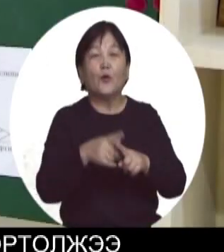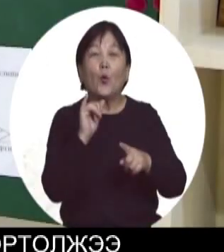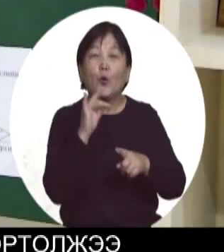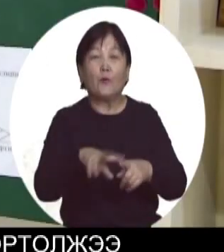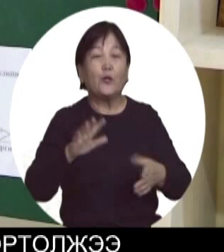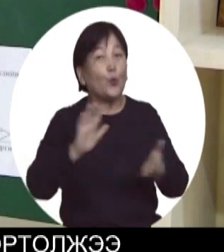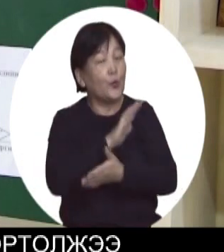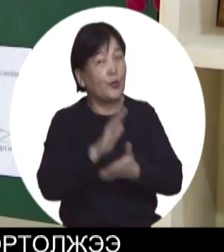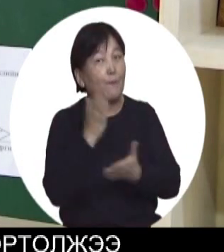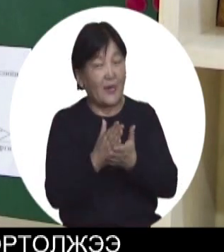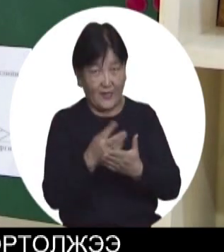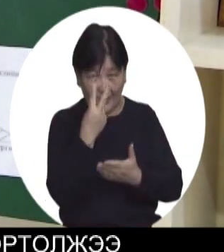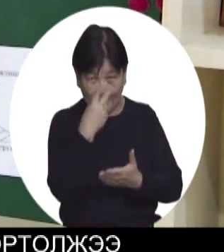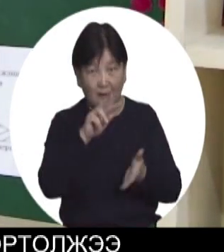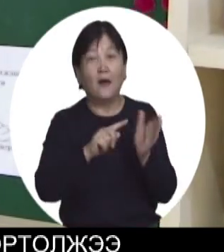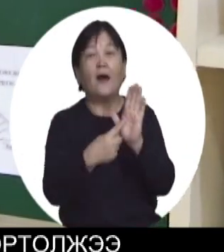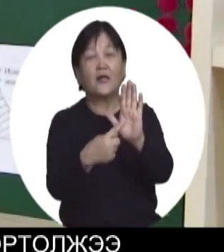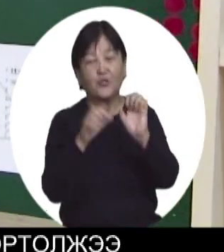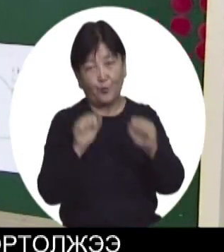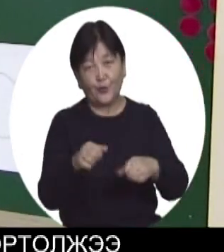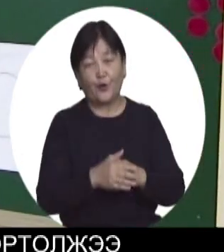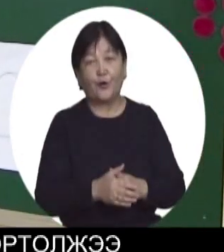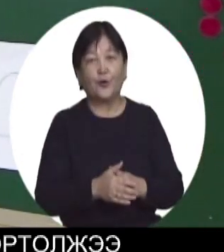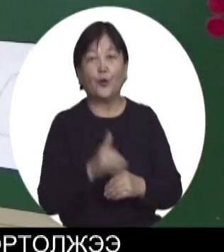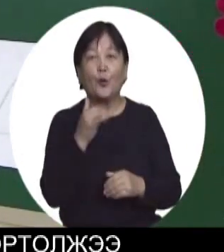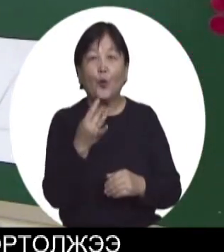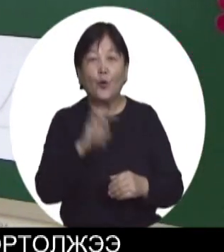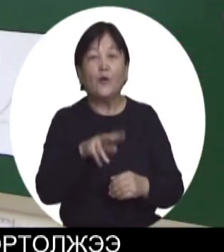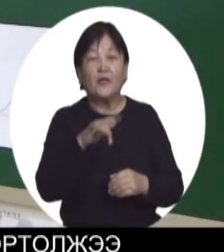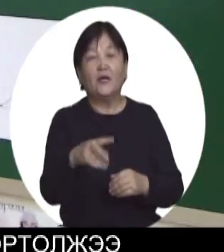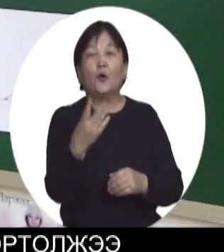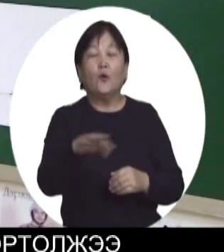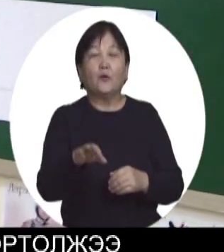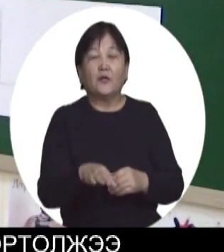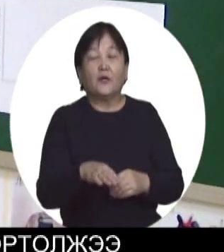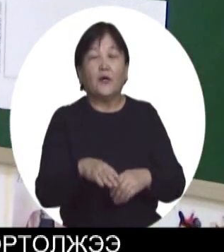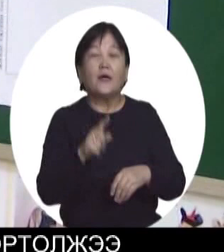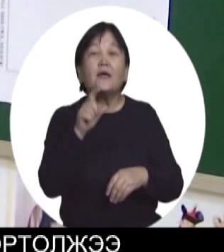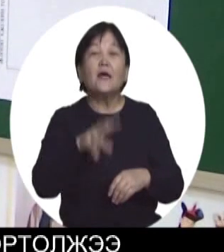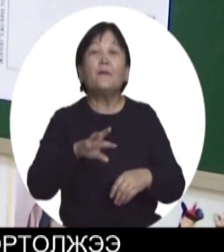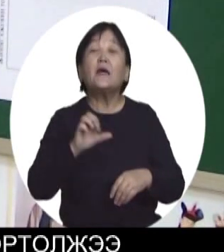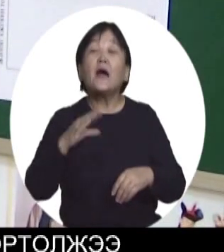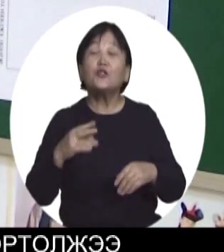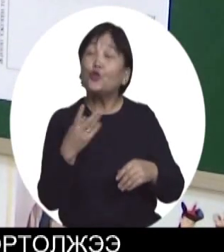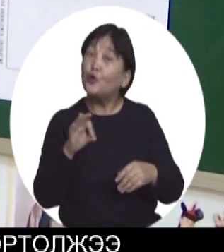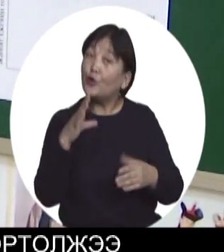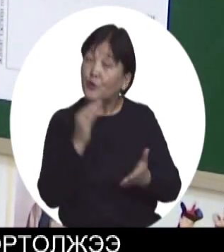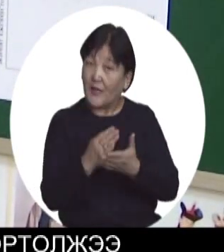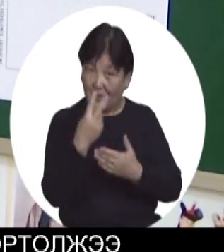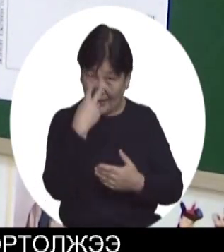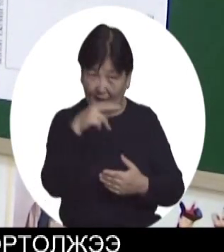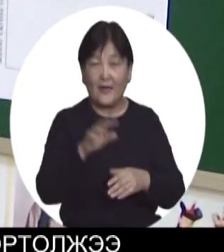болж байна. За тэгвэл урвлын хурдад температур яагаад шууд нөлөөлж өгнө гэдэг асуудал гарч ирж байна. За энийг